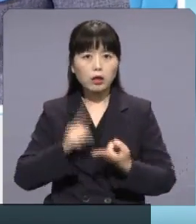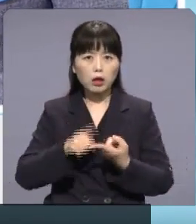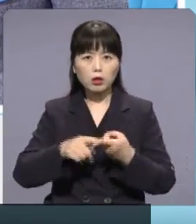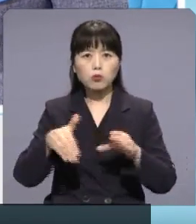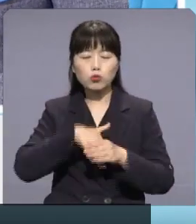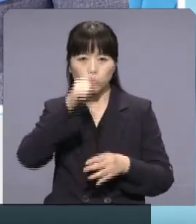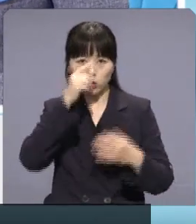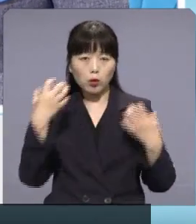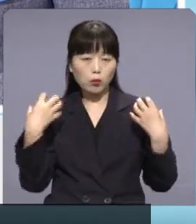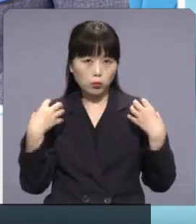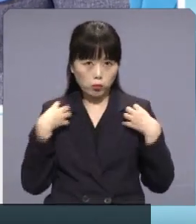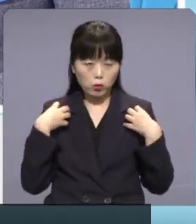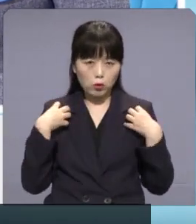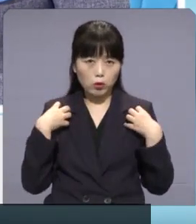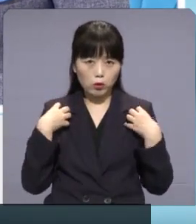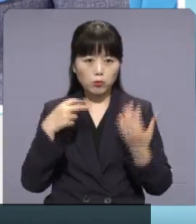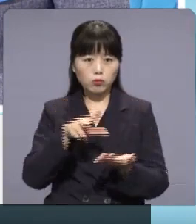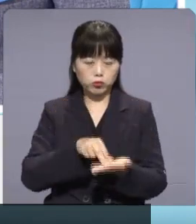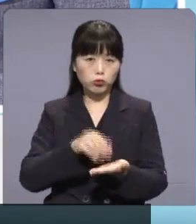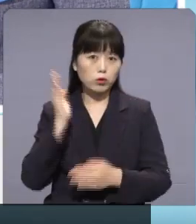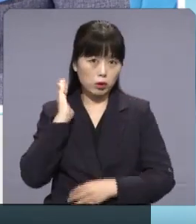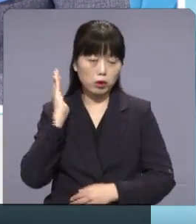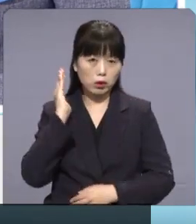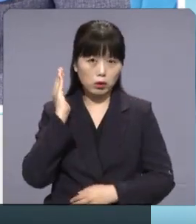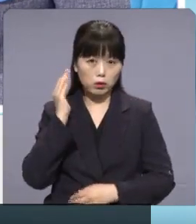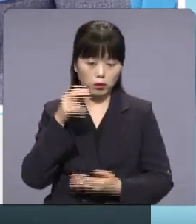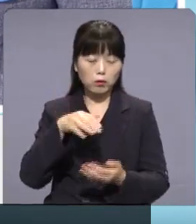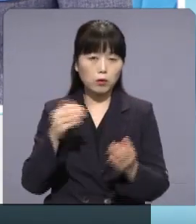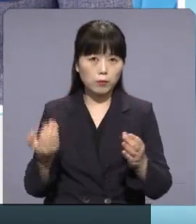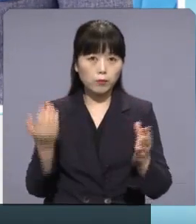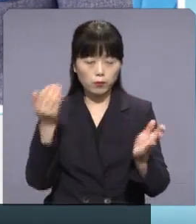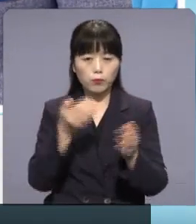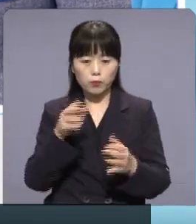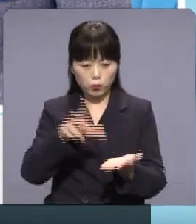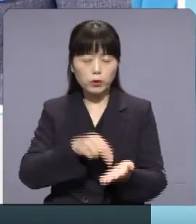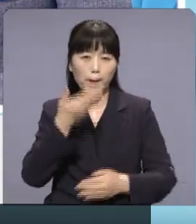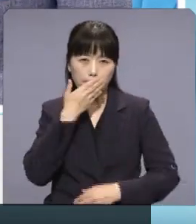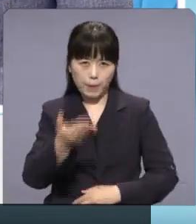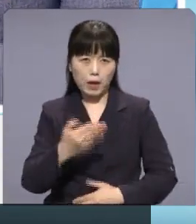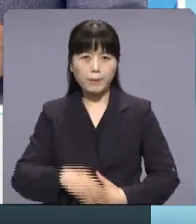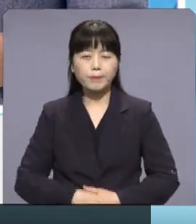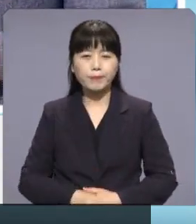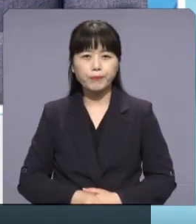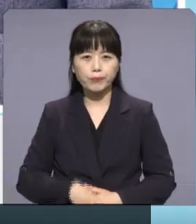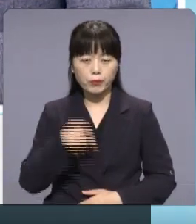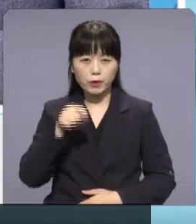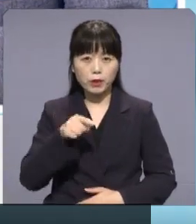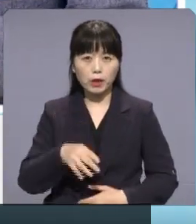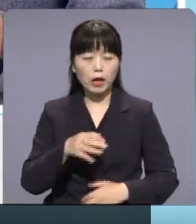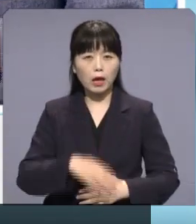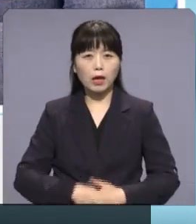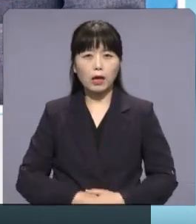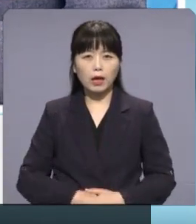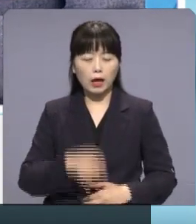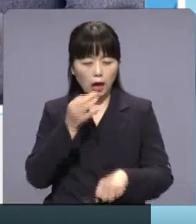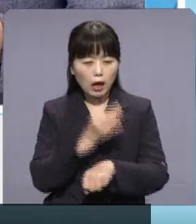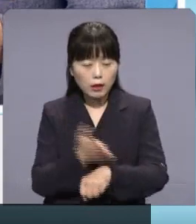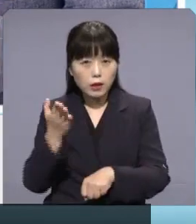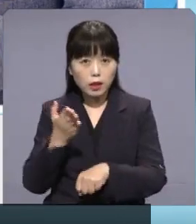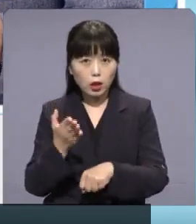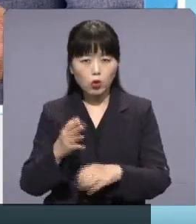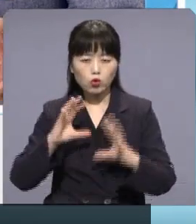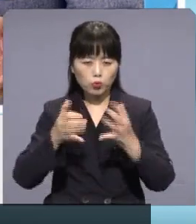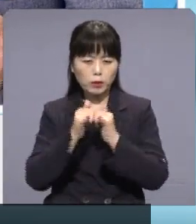문재인 대통령까지 이 불똥이 튈 수가 있다라고 보여집니다. 그래서 단순히 이것이 그냥 정권이